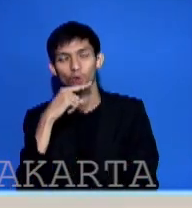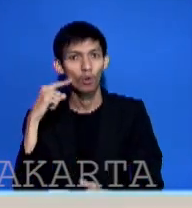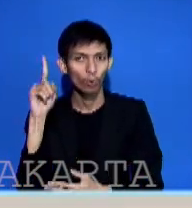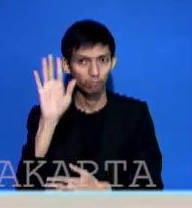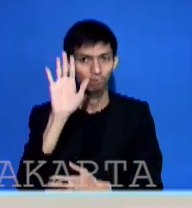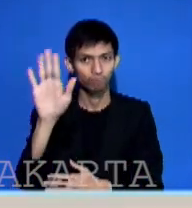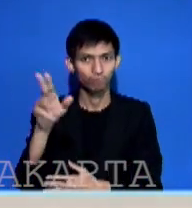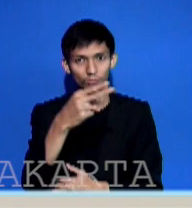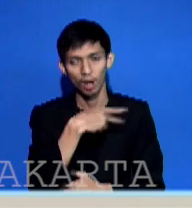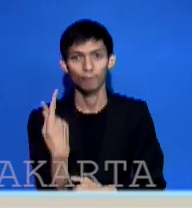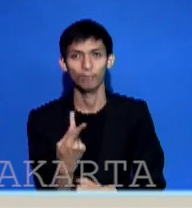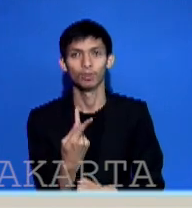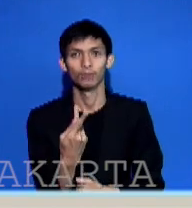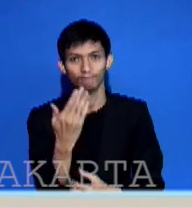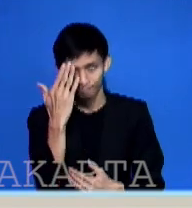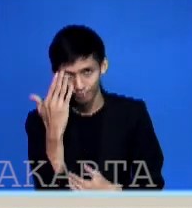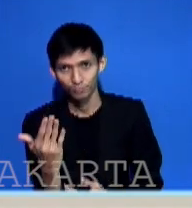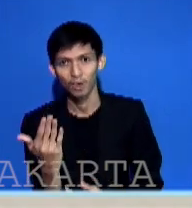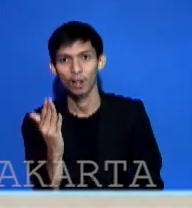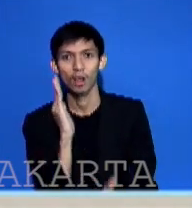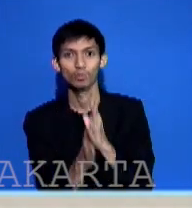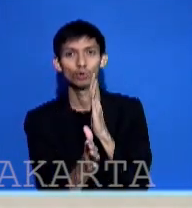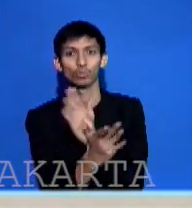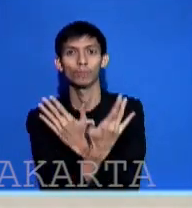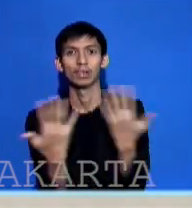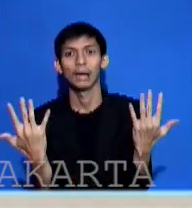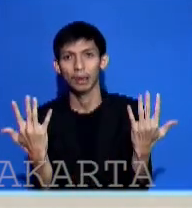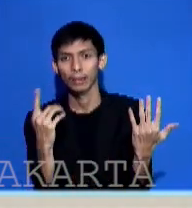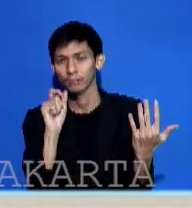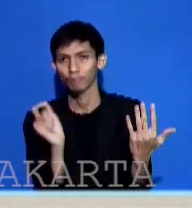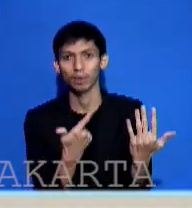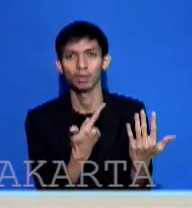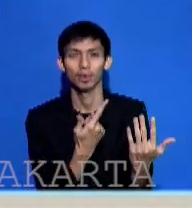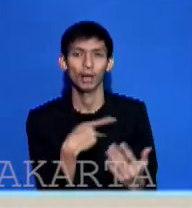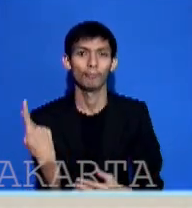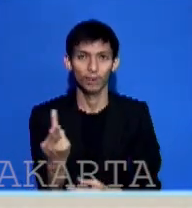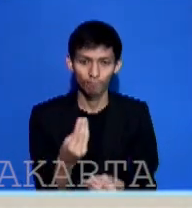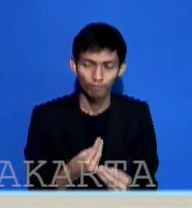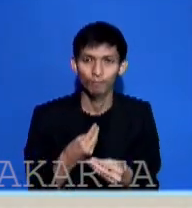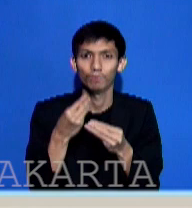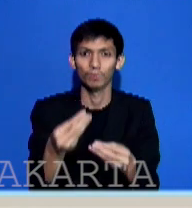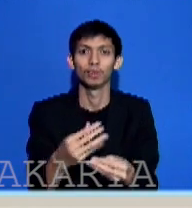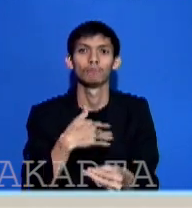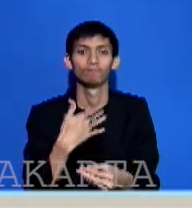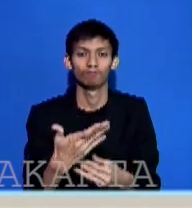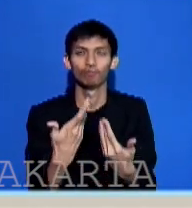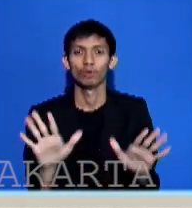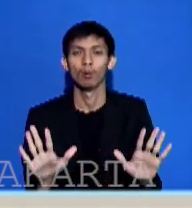akan mengabdi di masyarakat supaya kita meneruskan pensi kita.